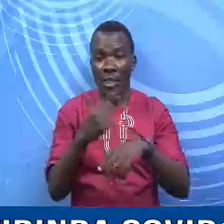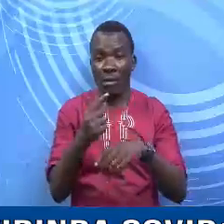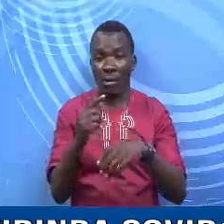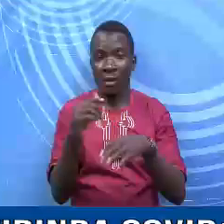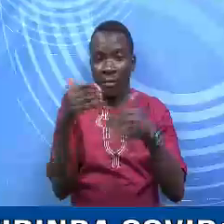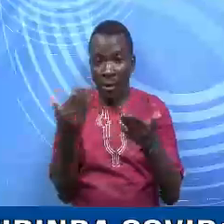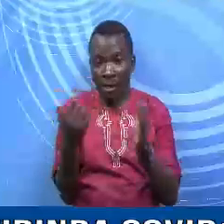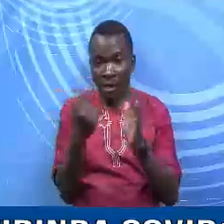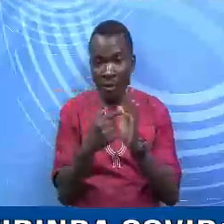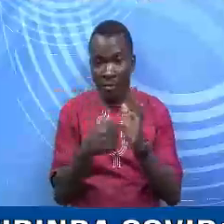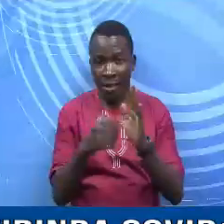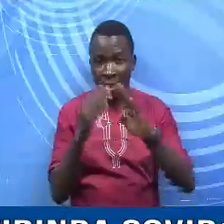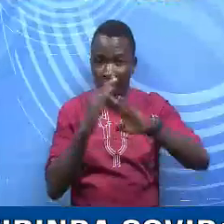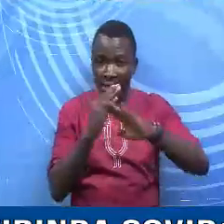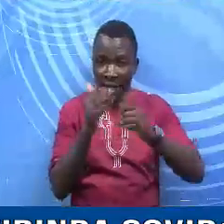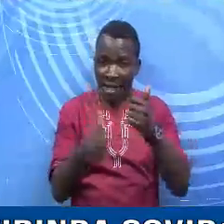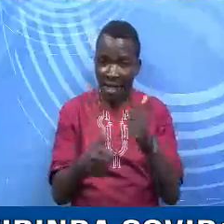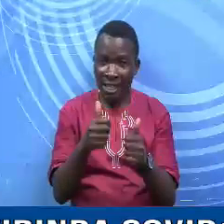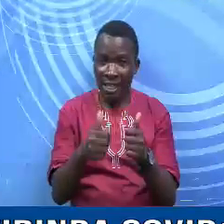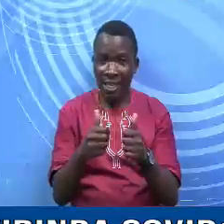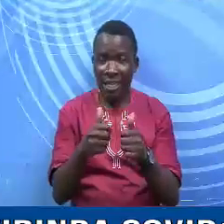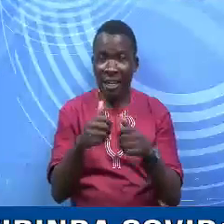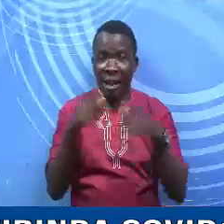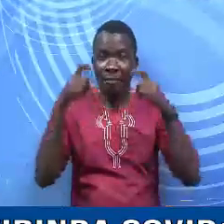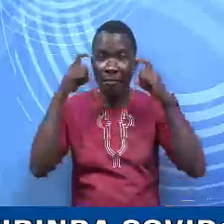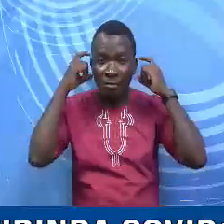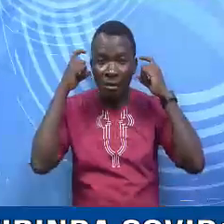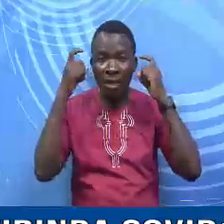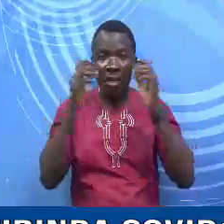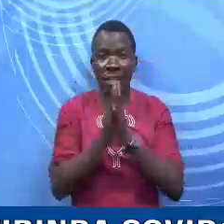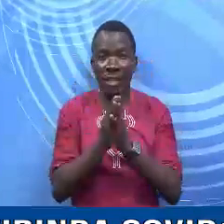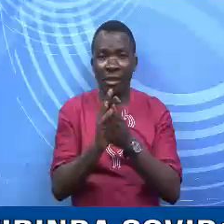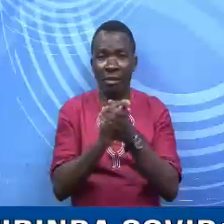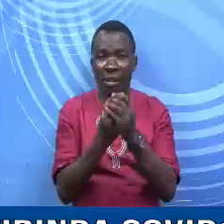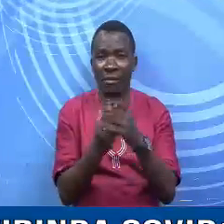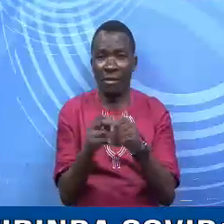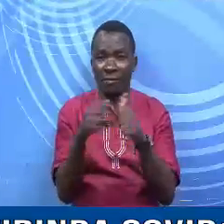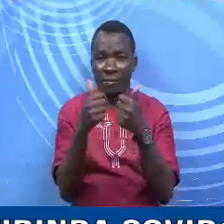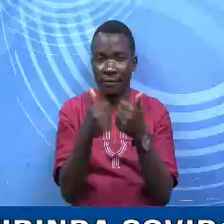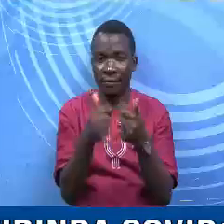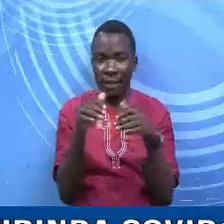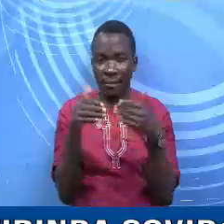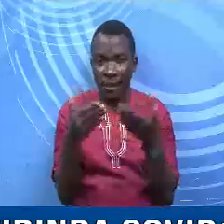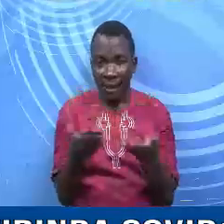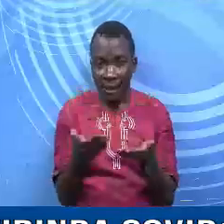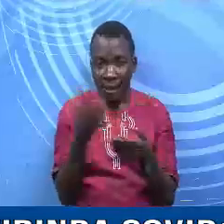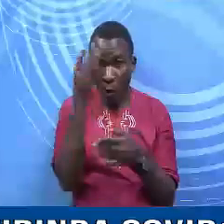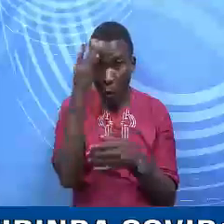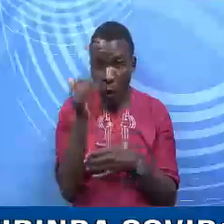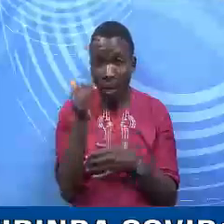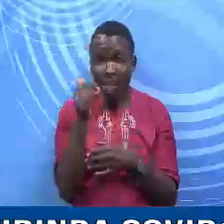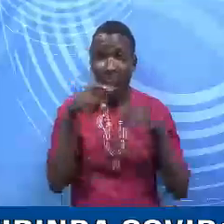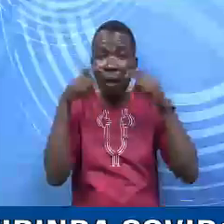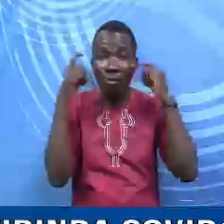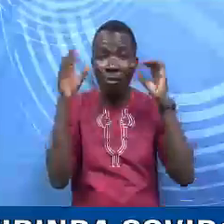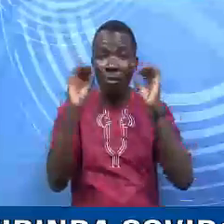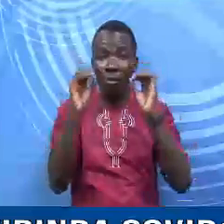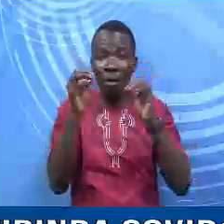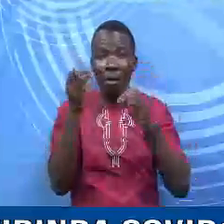ayahe kwambara agapfukamunwa gukaraba intoki neza none se ubu kutambaye agapfukamunwa wowe bimeze